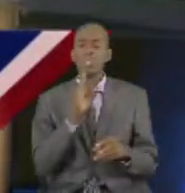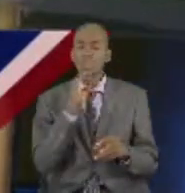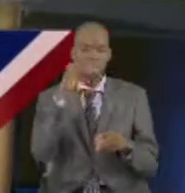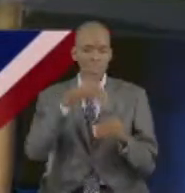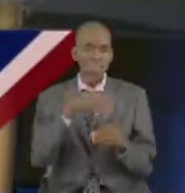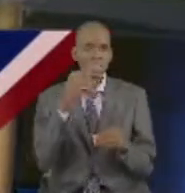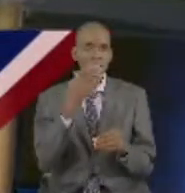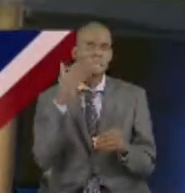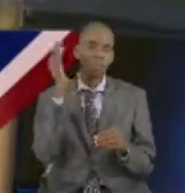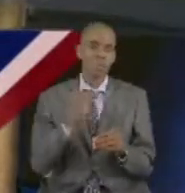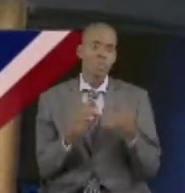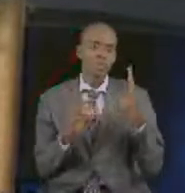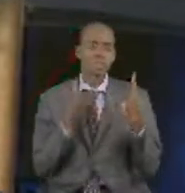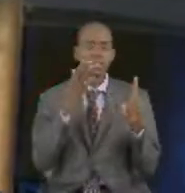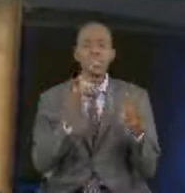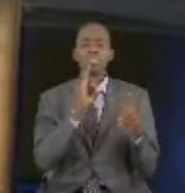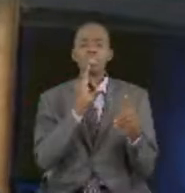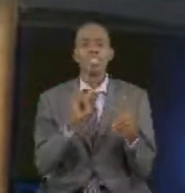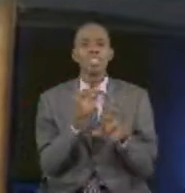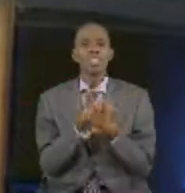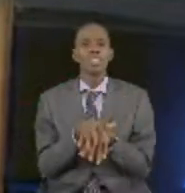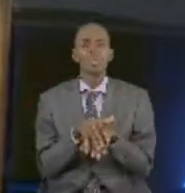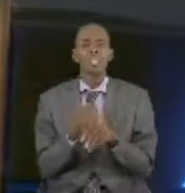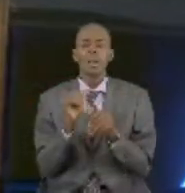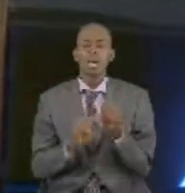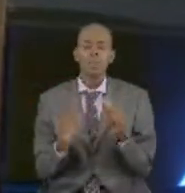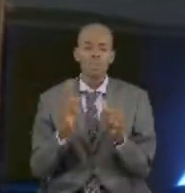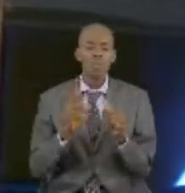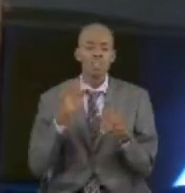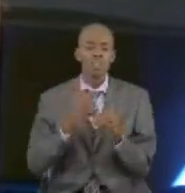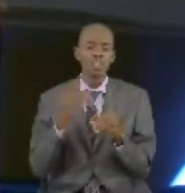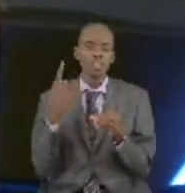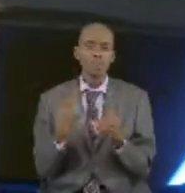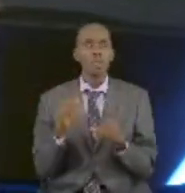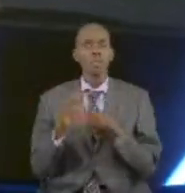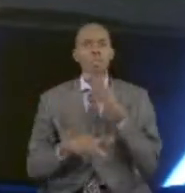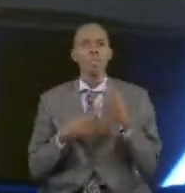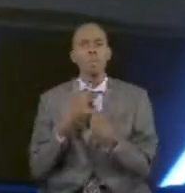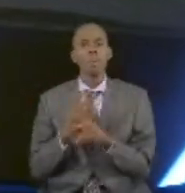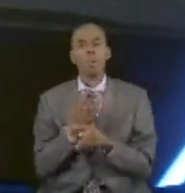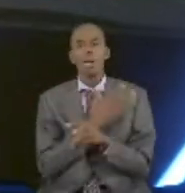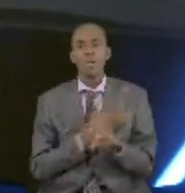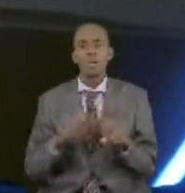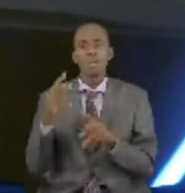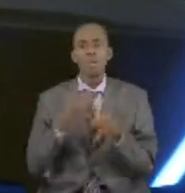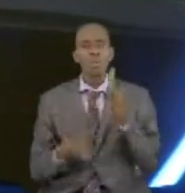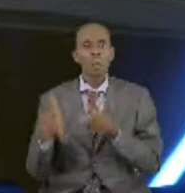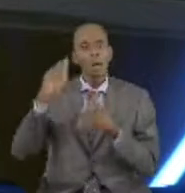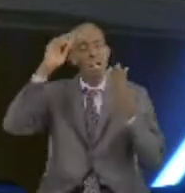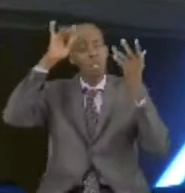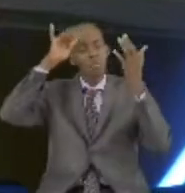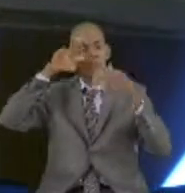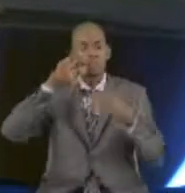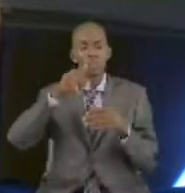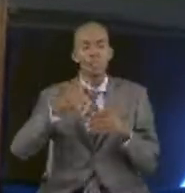sous la puissance du malin ils sont sous la la sédition alors les gens s'attendent